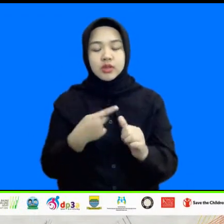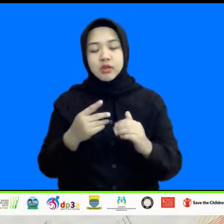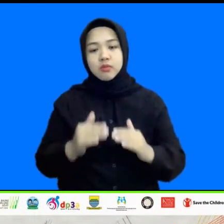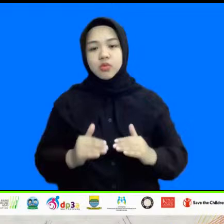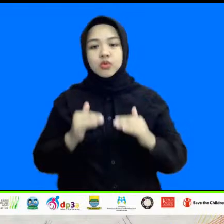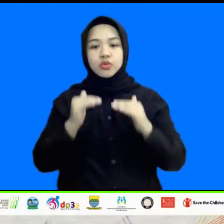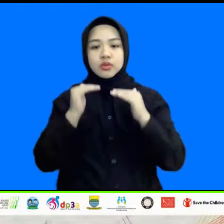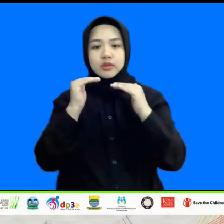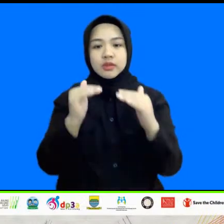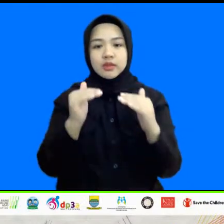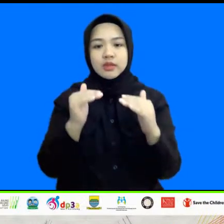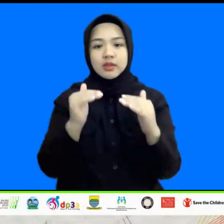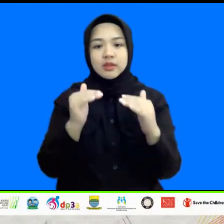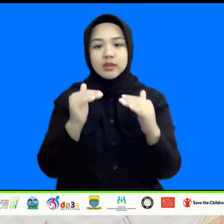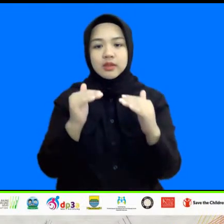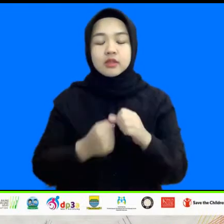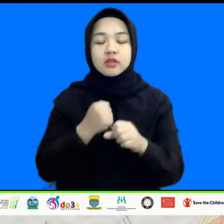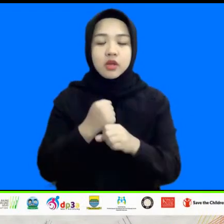tingkatkan pada tahun